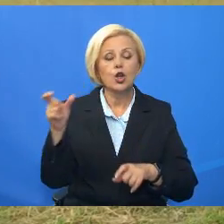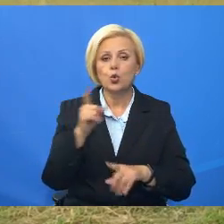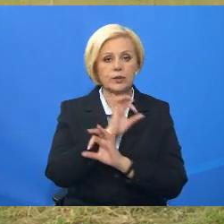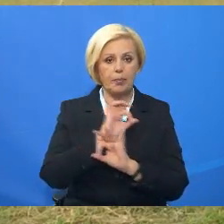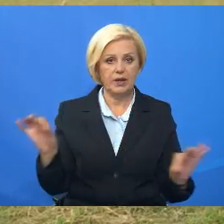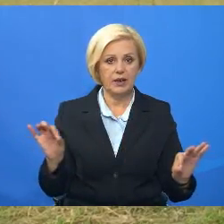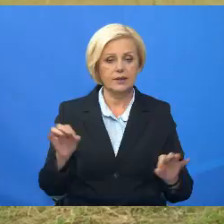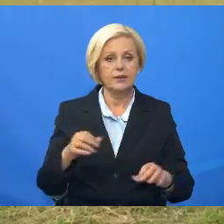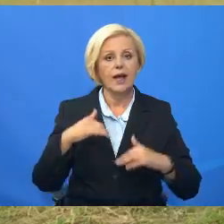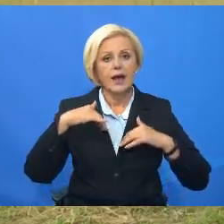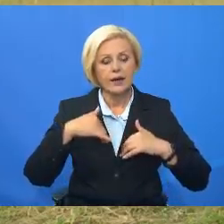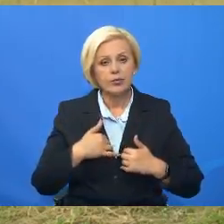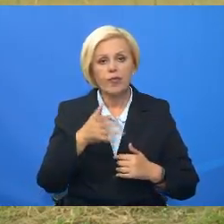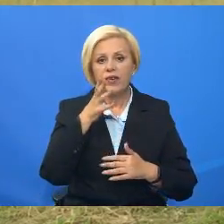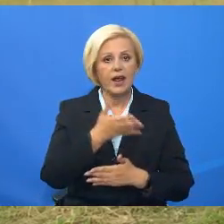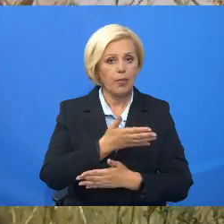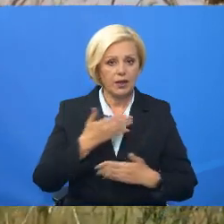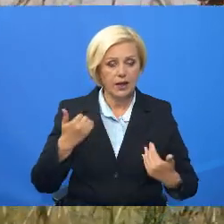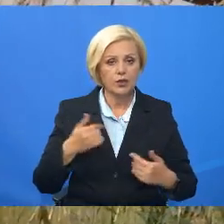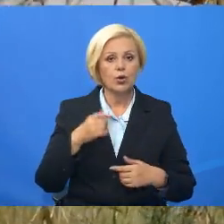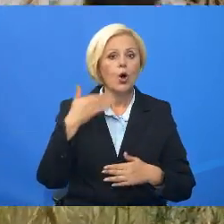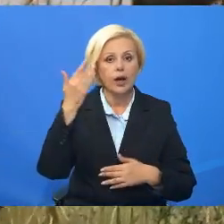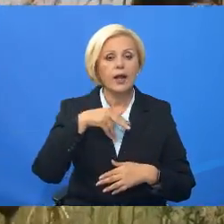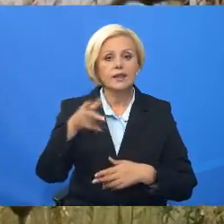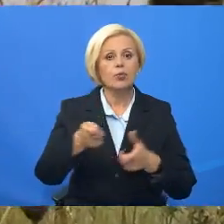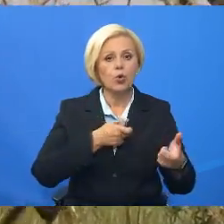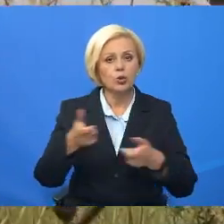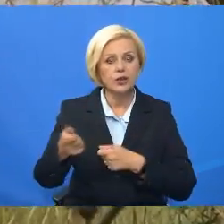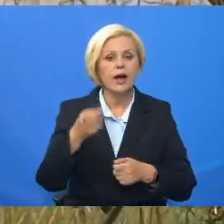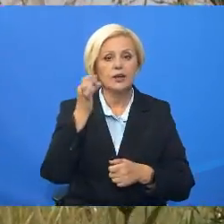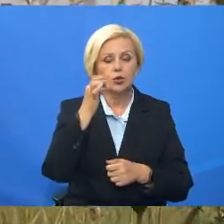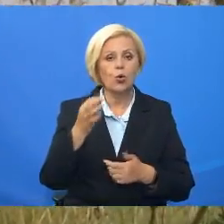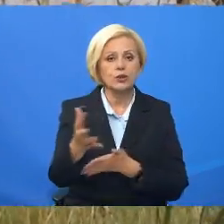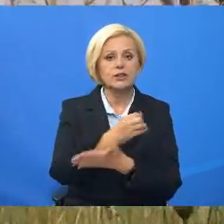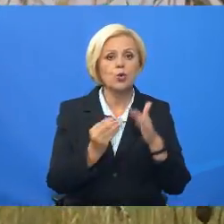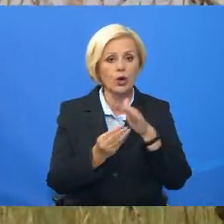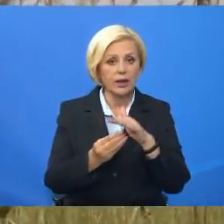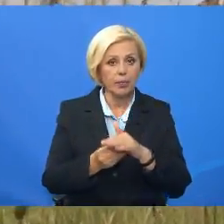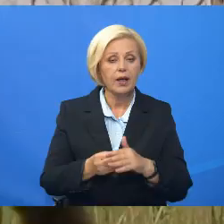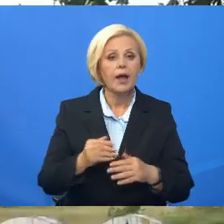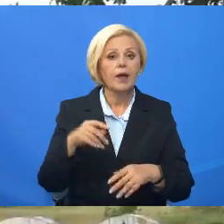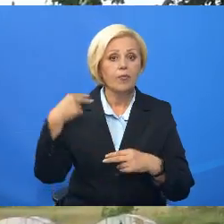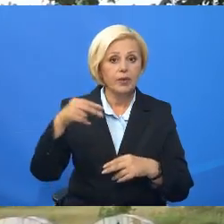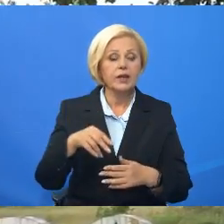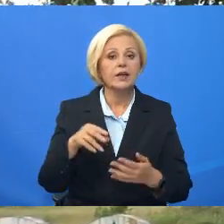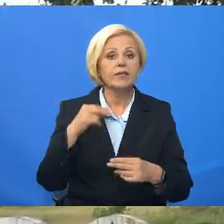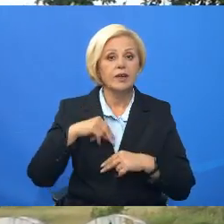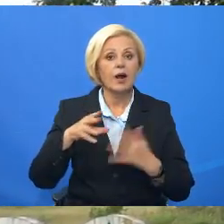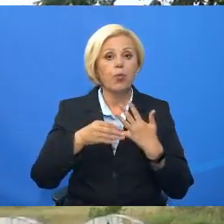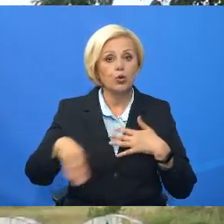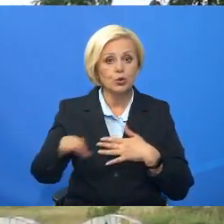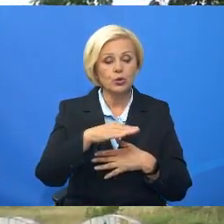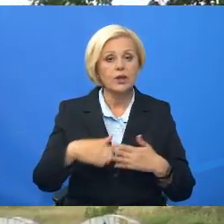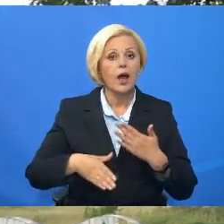Сумовать мясовым жыхарам сапраўды няма часу. Летом ходят по ягоды, осенью по грибы. У перапынках працуют на земле. Допомоги